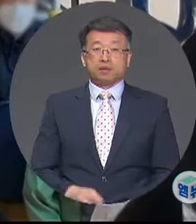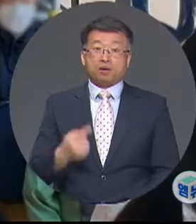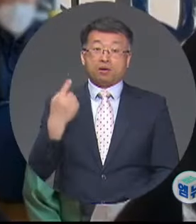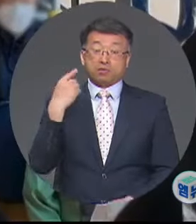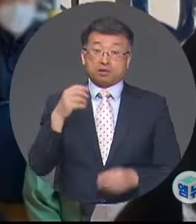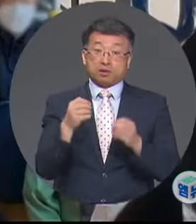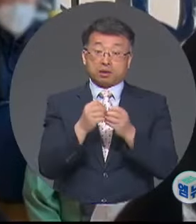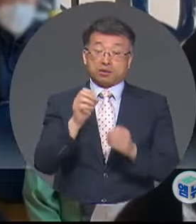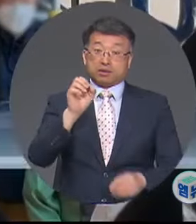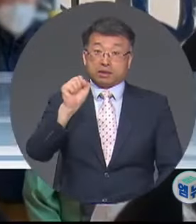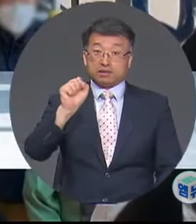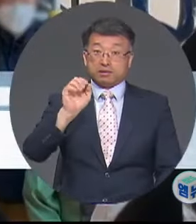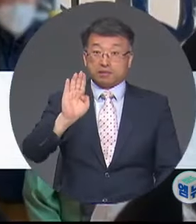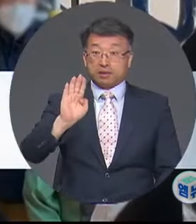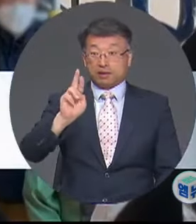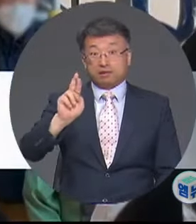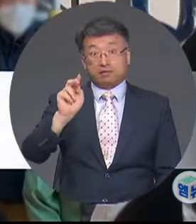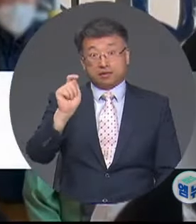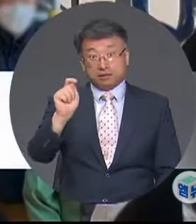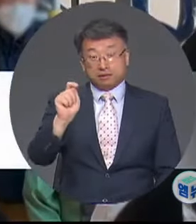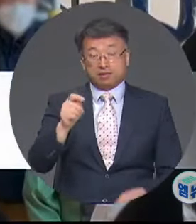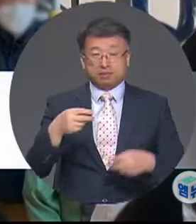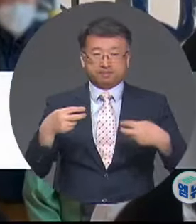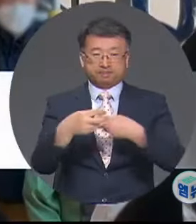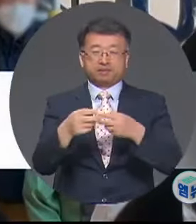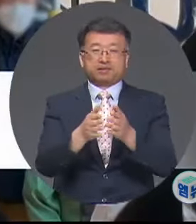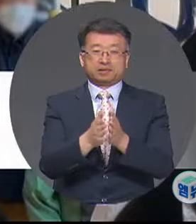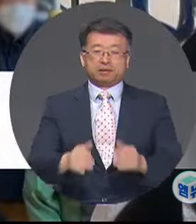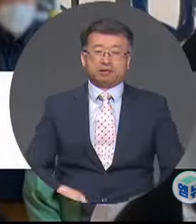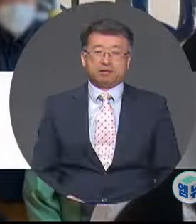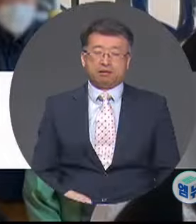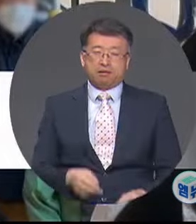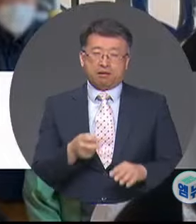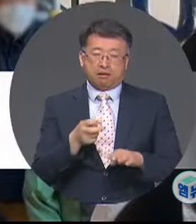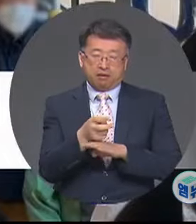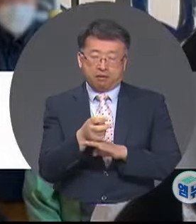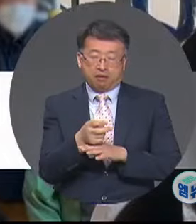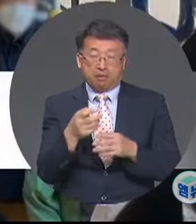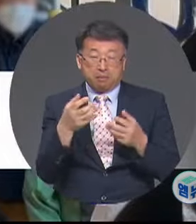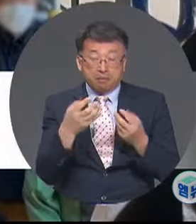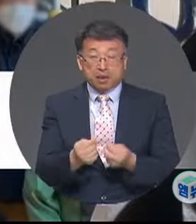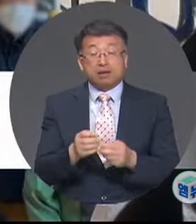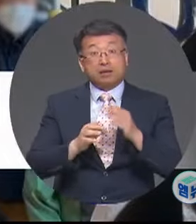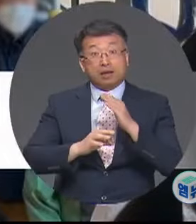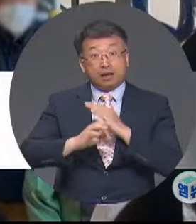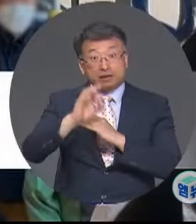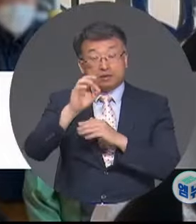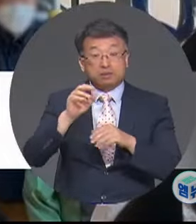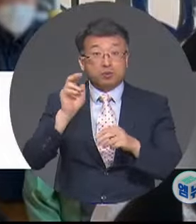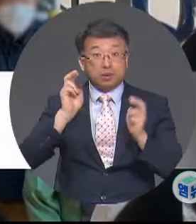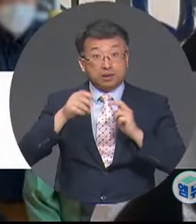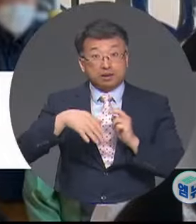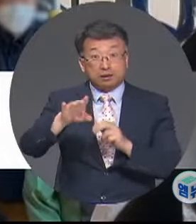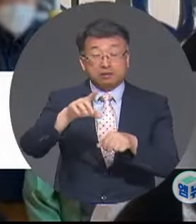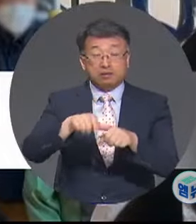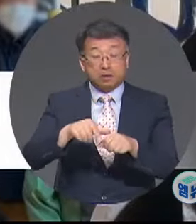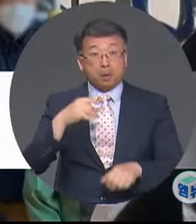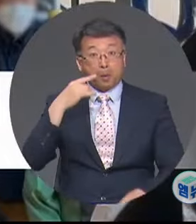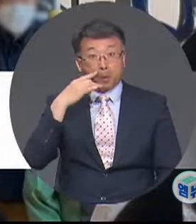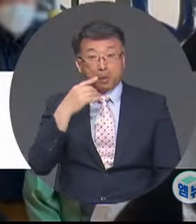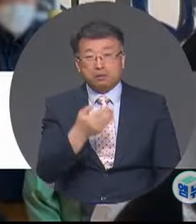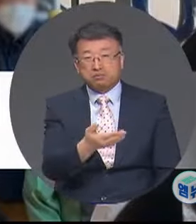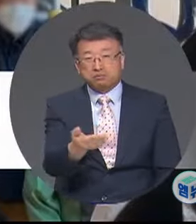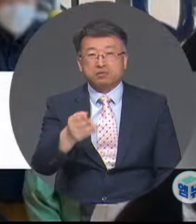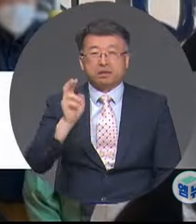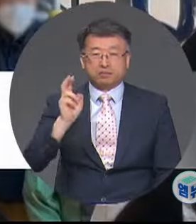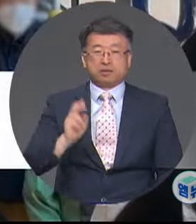어제 창원 SBRT가 개통했죠. 교통량이 가장 많은 출근 시간대 SBRT가 어떨지 궁금하신 분들